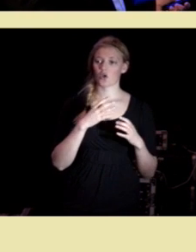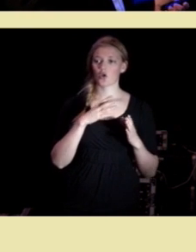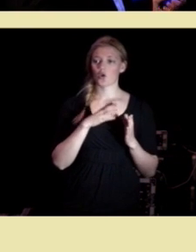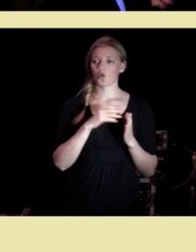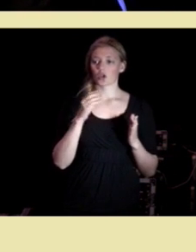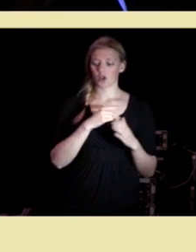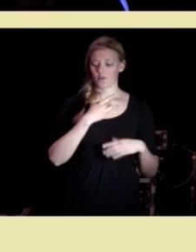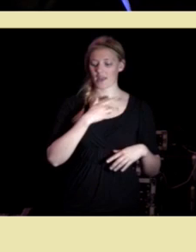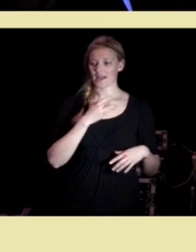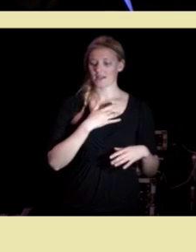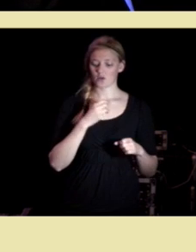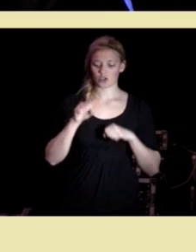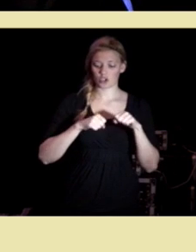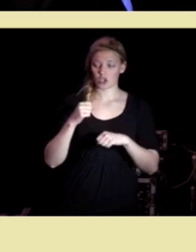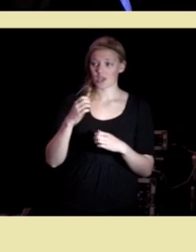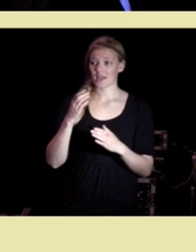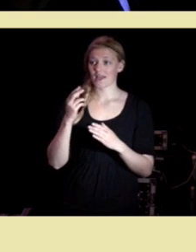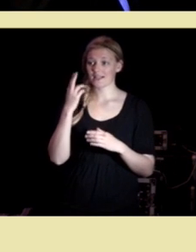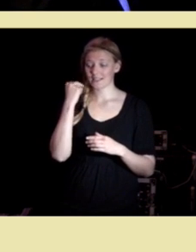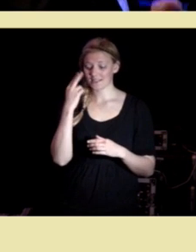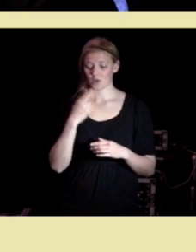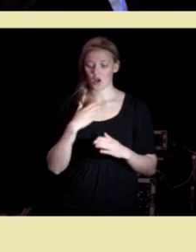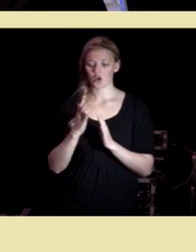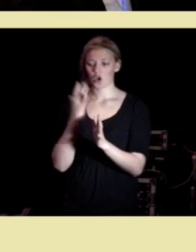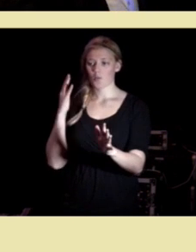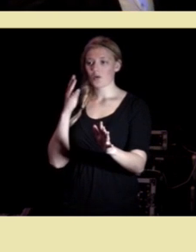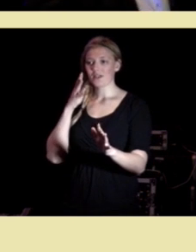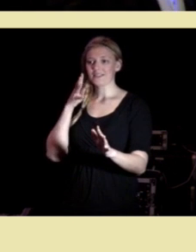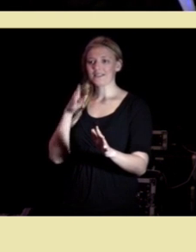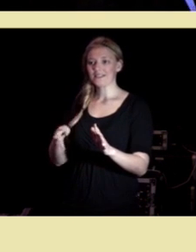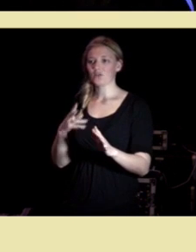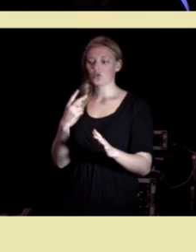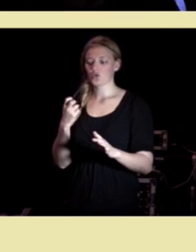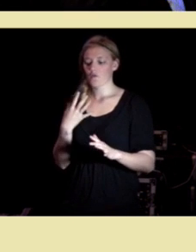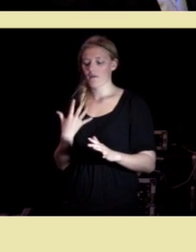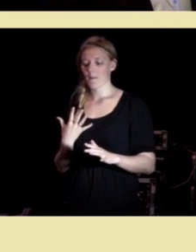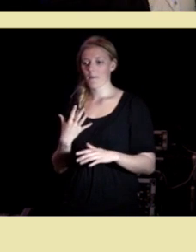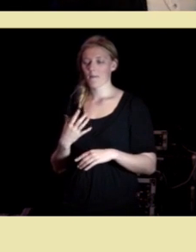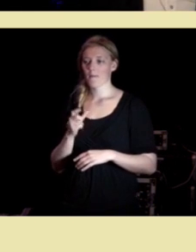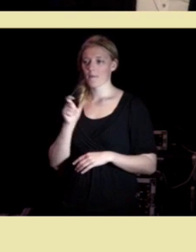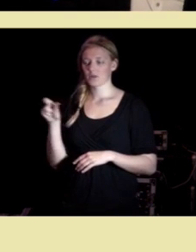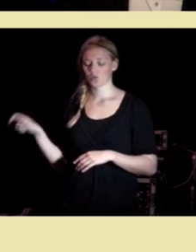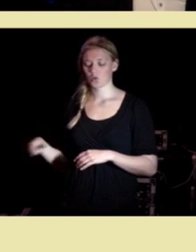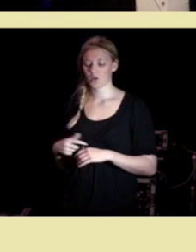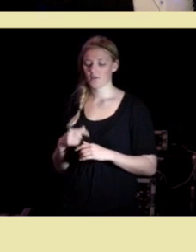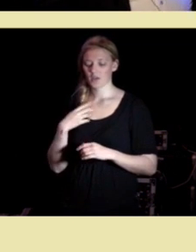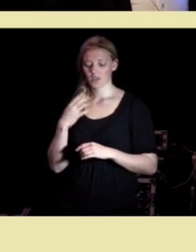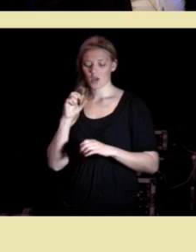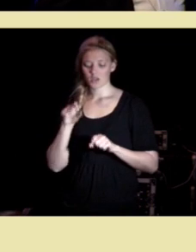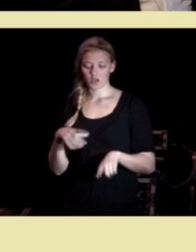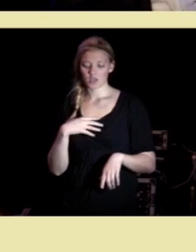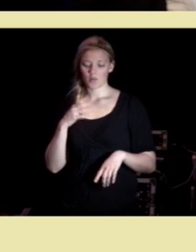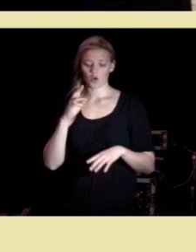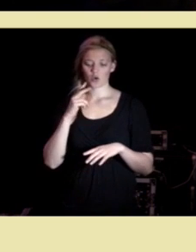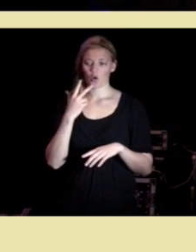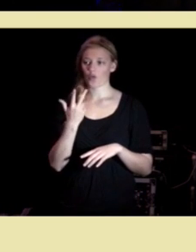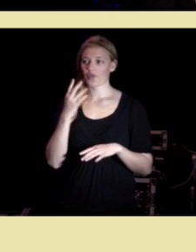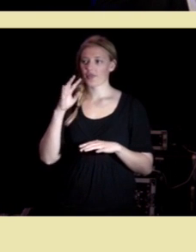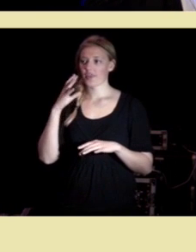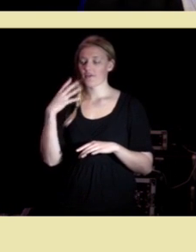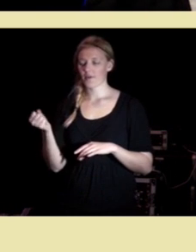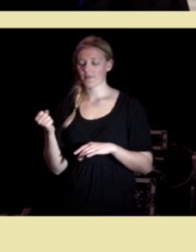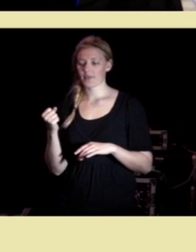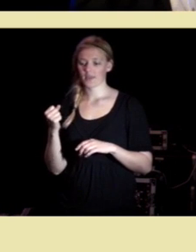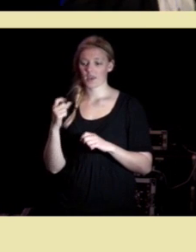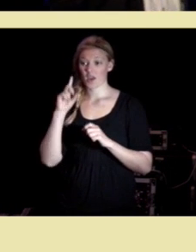hjertet, hjerterytme og sykkeltesting, og så har de en kø på 925. Så sier vi, hva kan vi begynne med i morgen klokken 8.15 når vi har hatt denne samlingen? Kan vi komme i